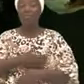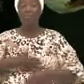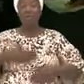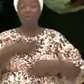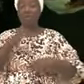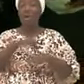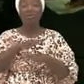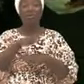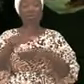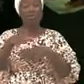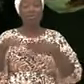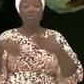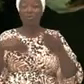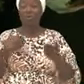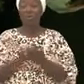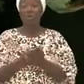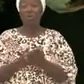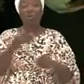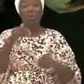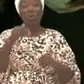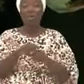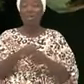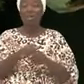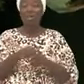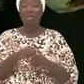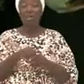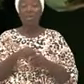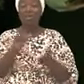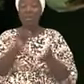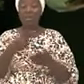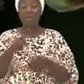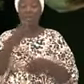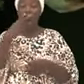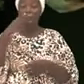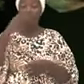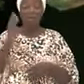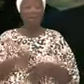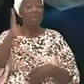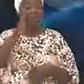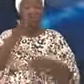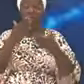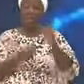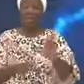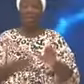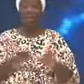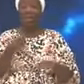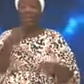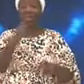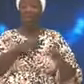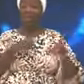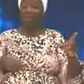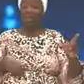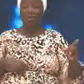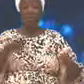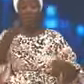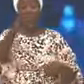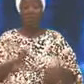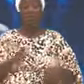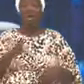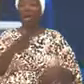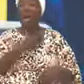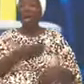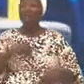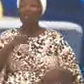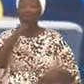ce que je désirais ce que le méchant meurt dit le seigneur l'éternel n'est ce pas qui le